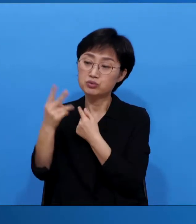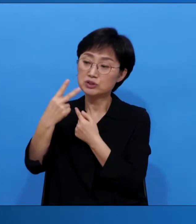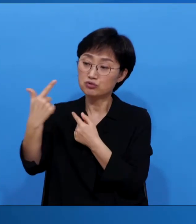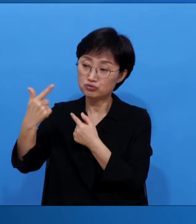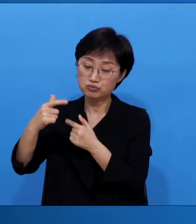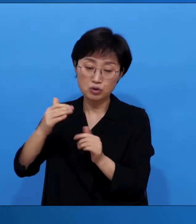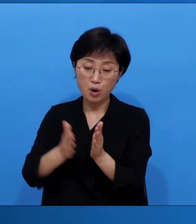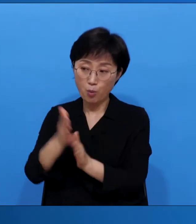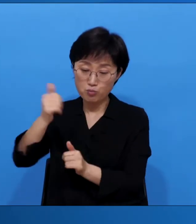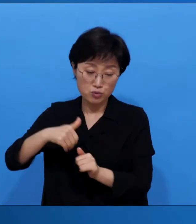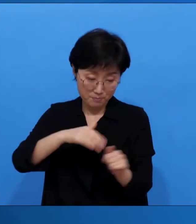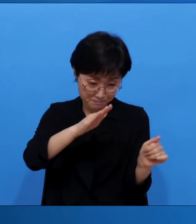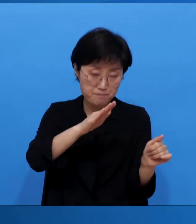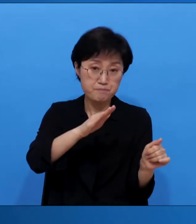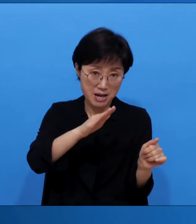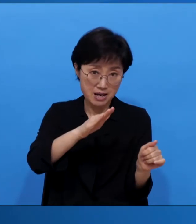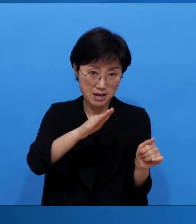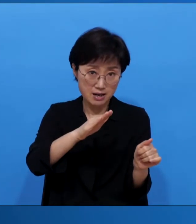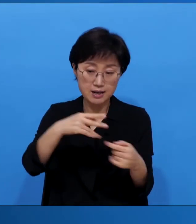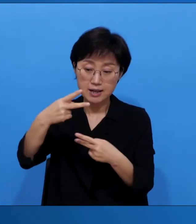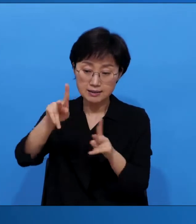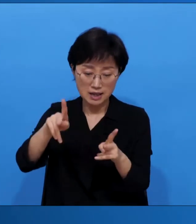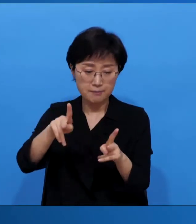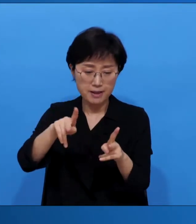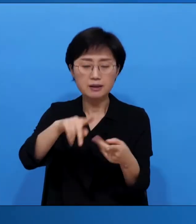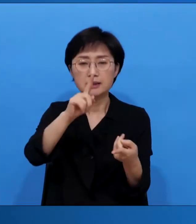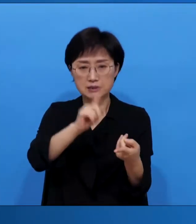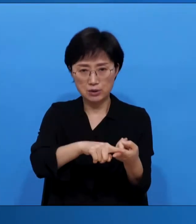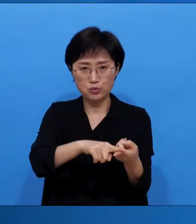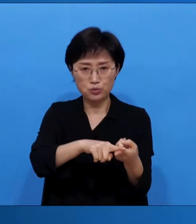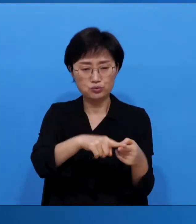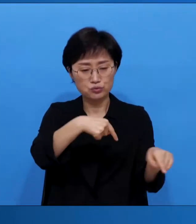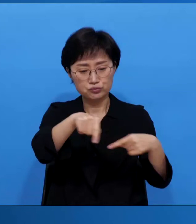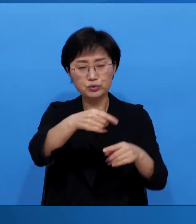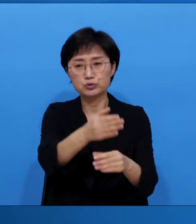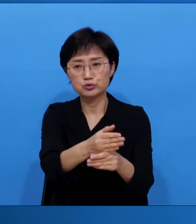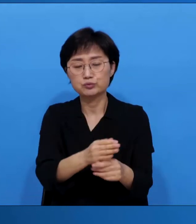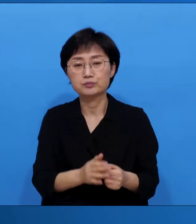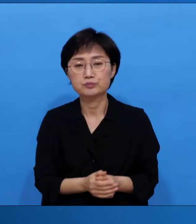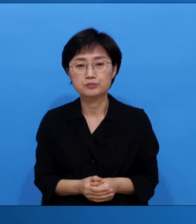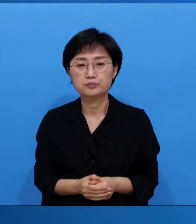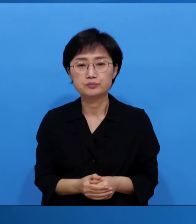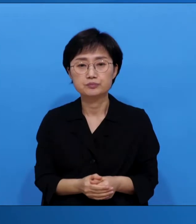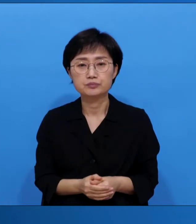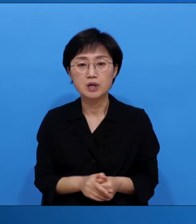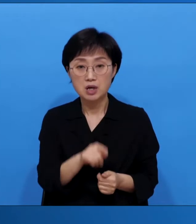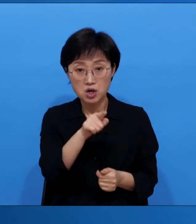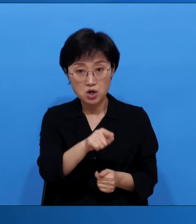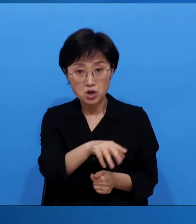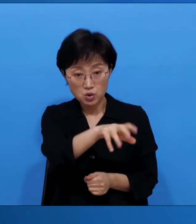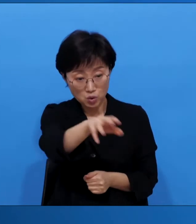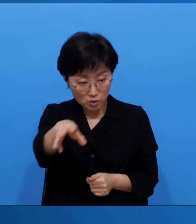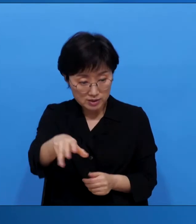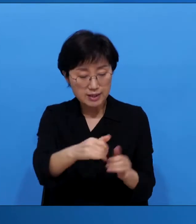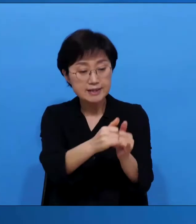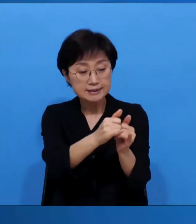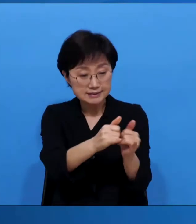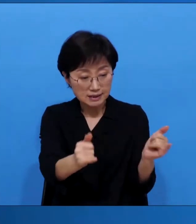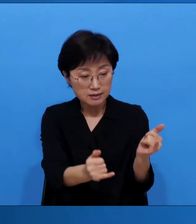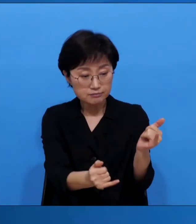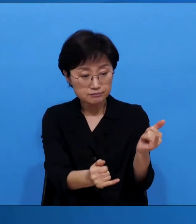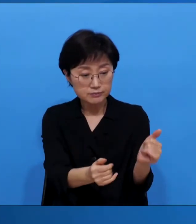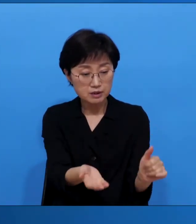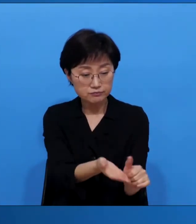받으셨고 교회 내에서 다락방 교제를 중심으로 개인 양육을 하고 계십니다. 이 사역을 통해 현장 사역자를 세우는 일을